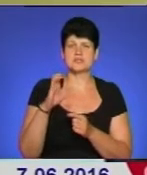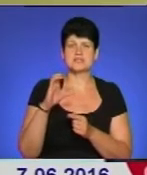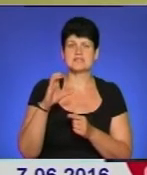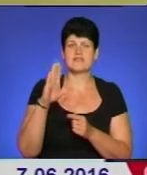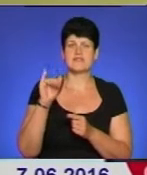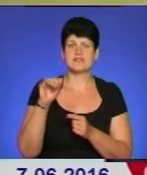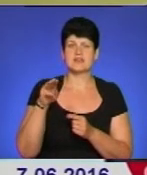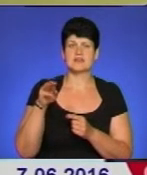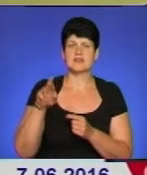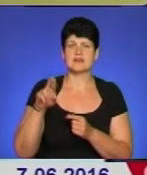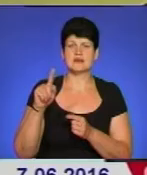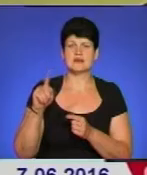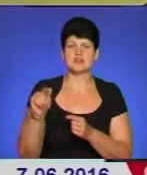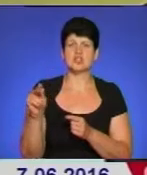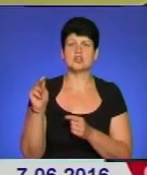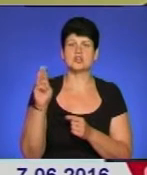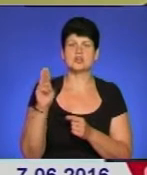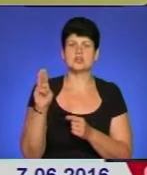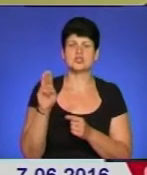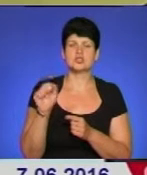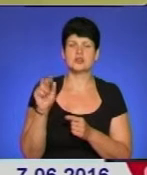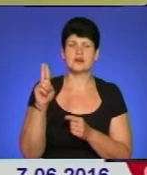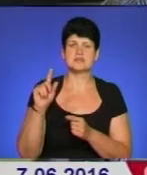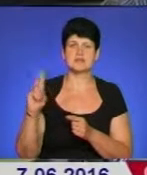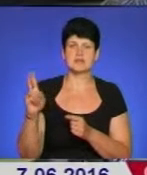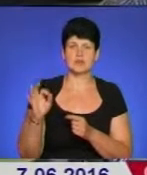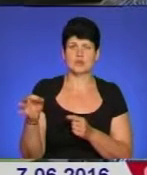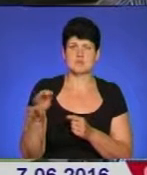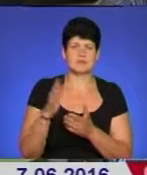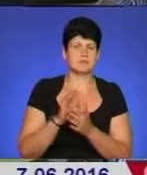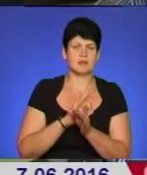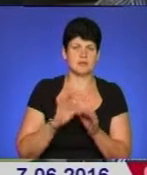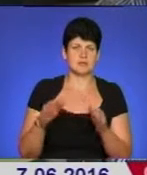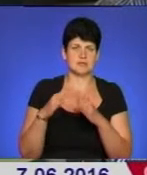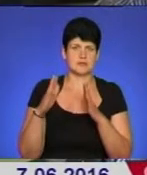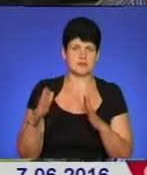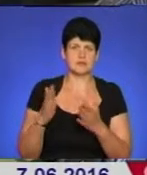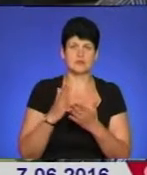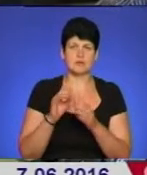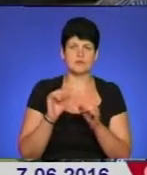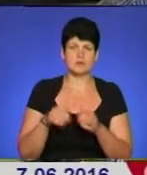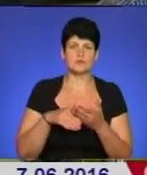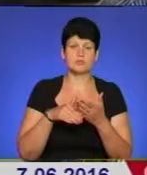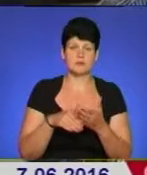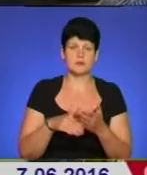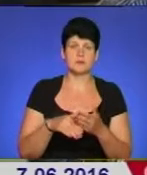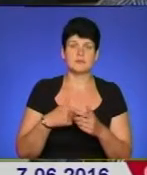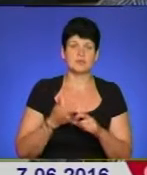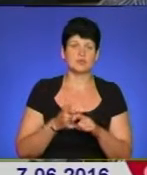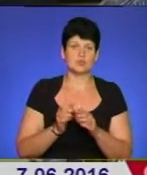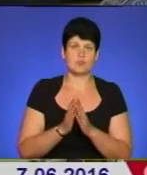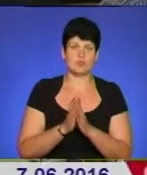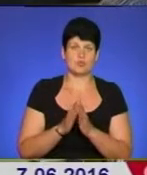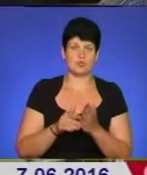Світець, на Шацьких озерах, там є прекрасний табір. Якщо є можливість допомагати в цьому напрямку, ми дуже будемо просимо